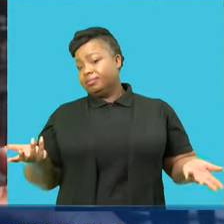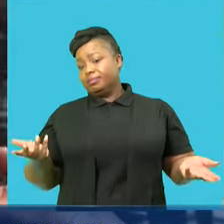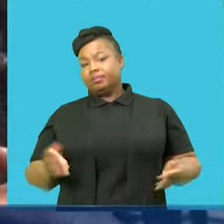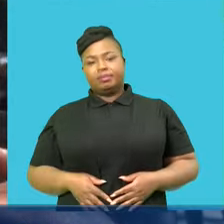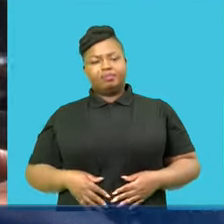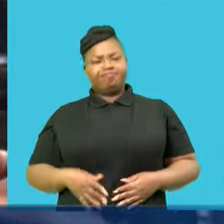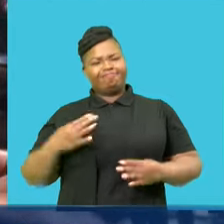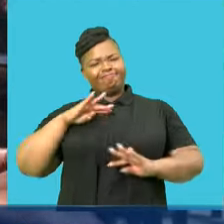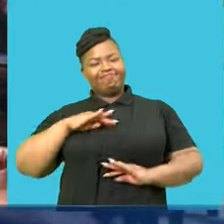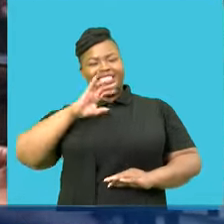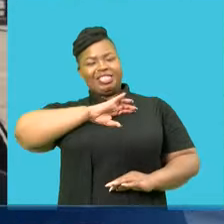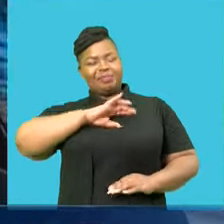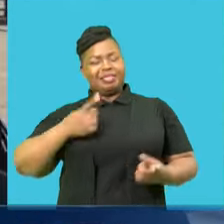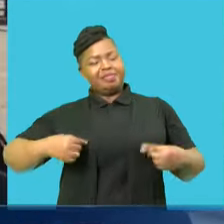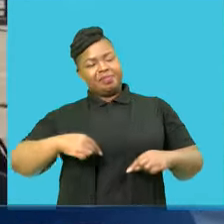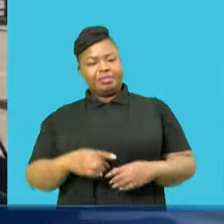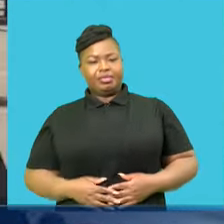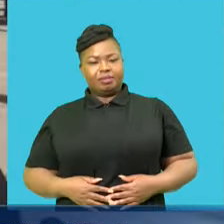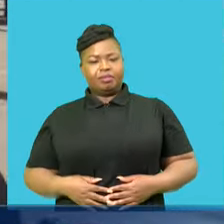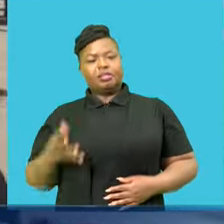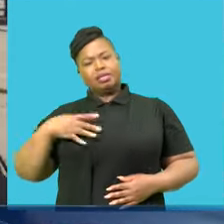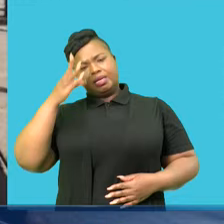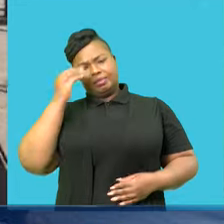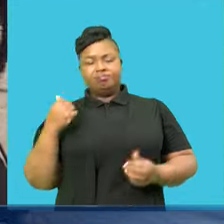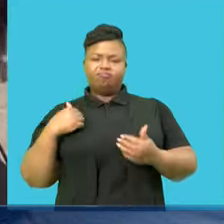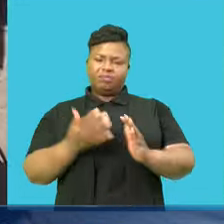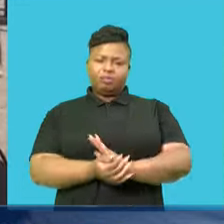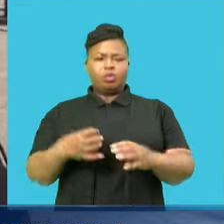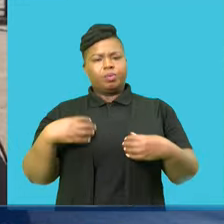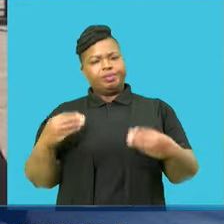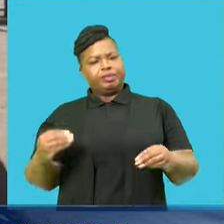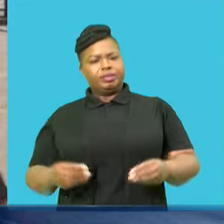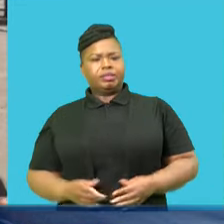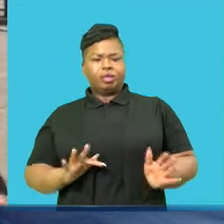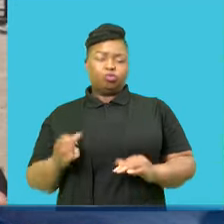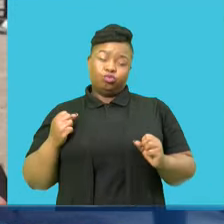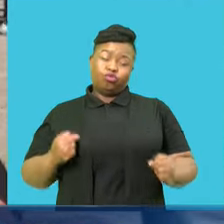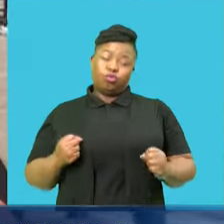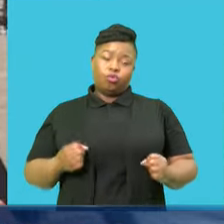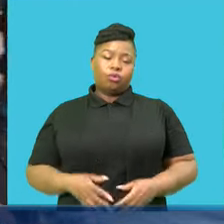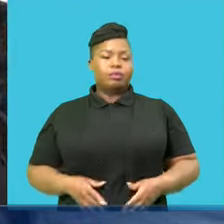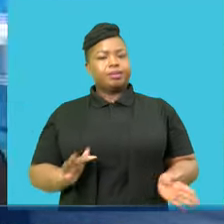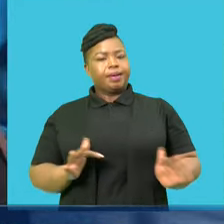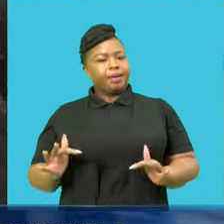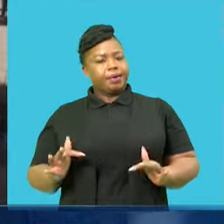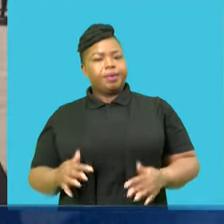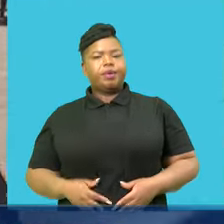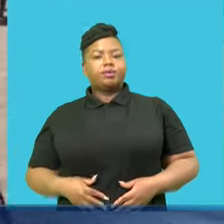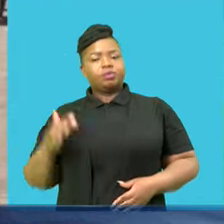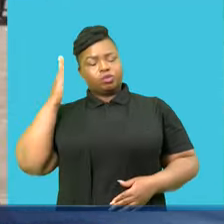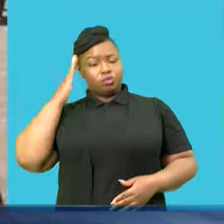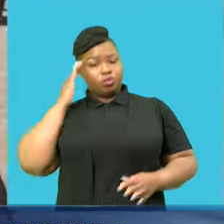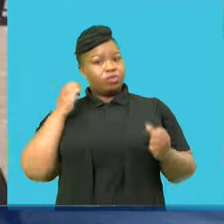and satisfying our customers. Learned to be capable and to own my business, how to be strong, how to know